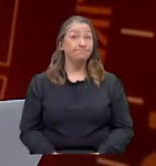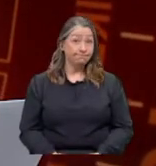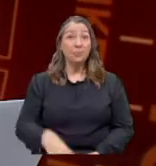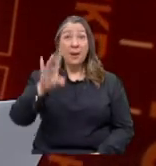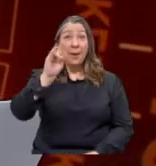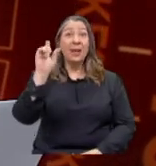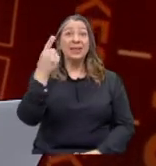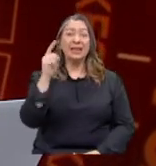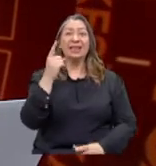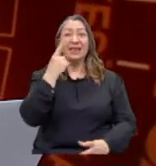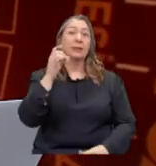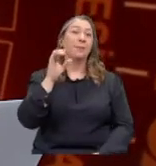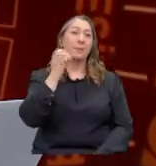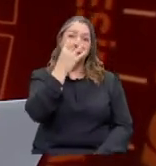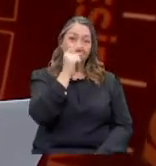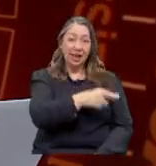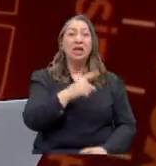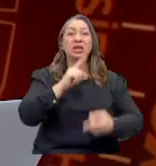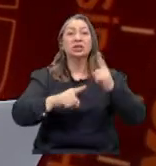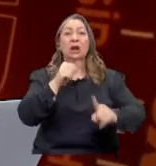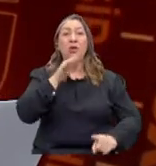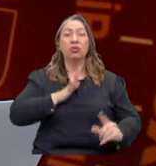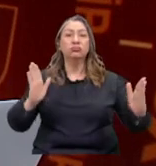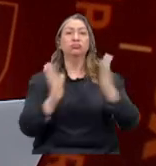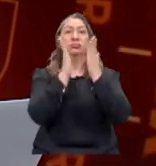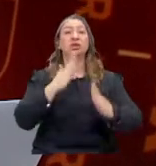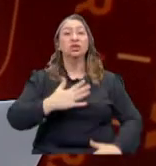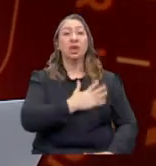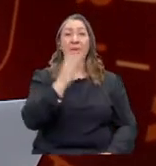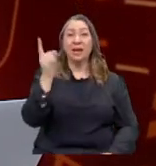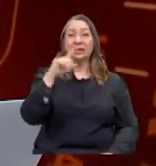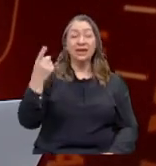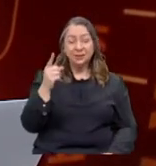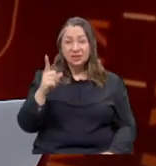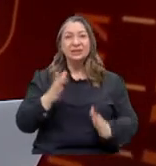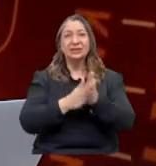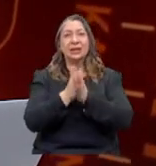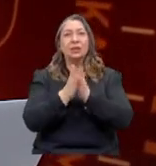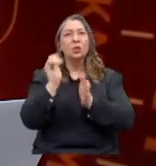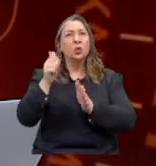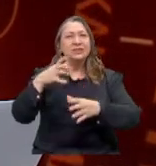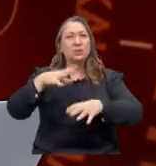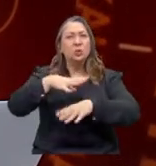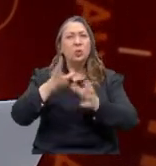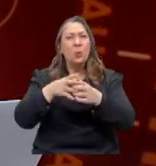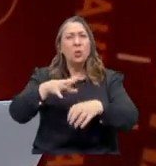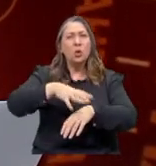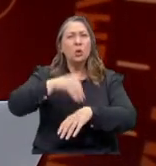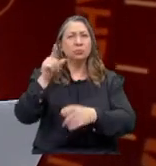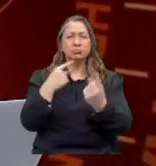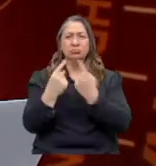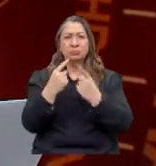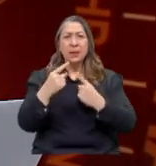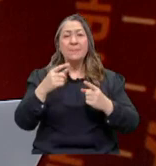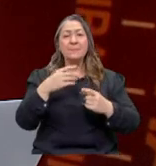MHP lideri Devlet Bahçeli de Kılıçdaroğlu ile karşı karşıya. CHP liderinin salı günkü grup konuşmasında milliyetçilik